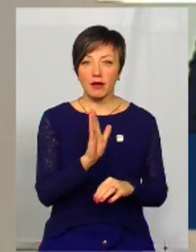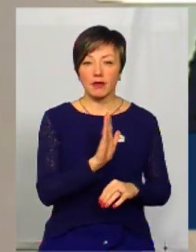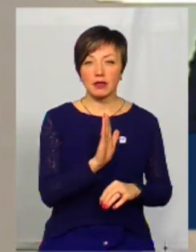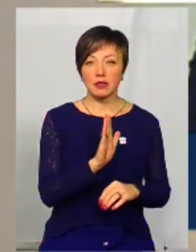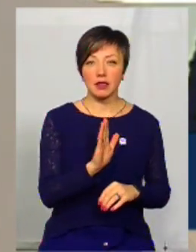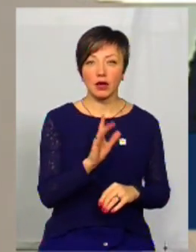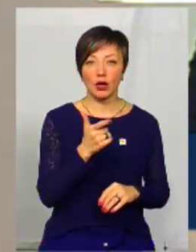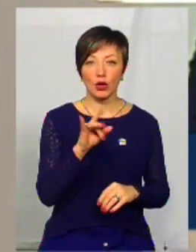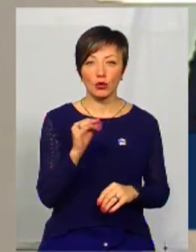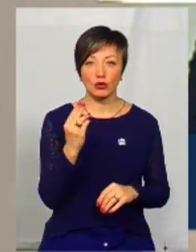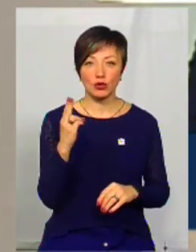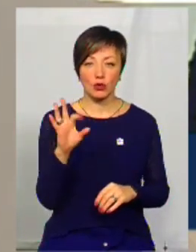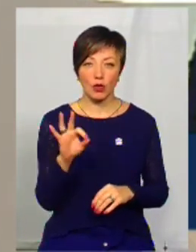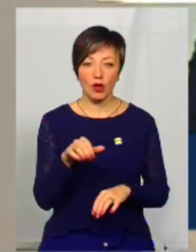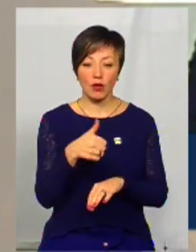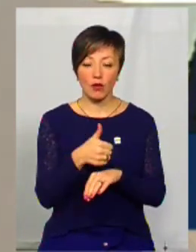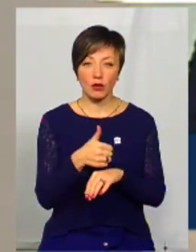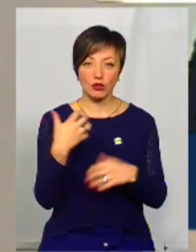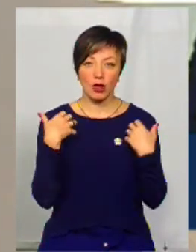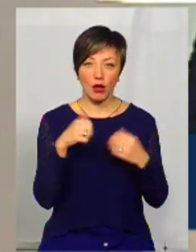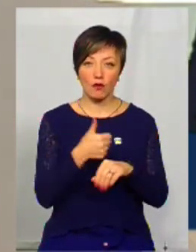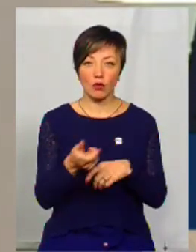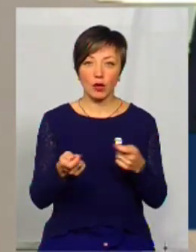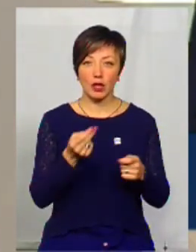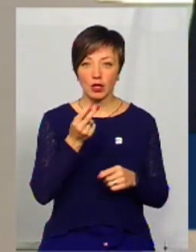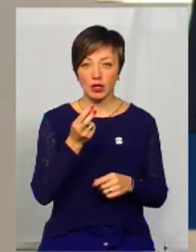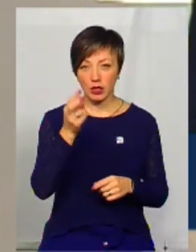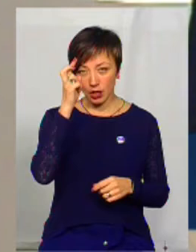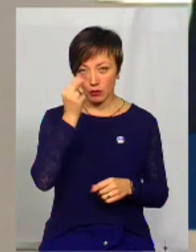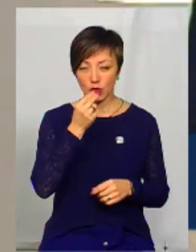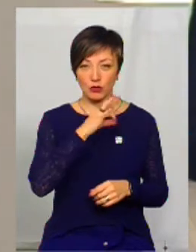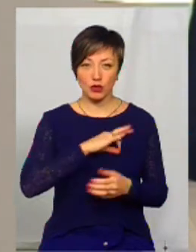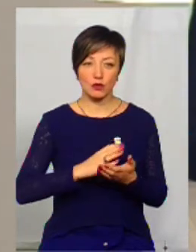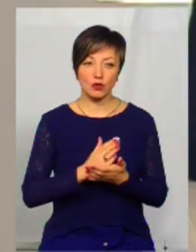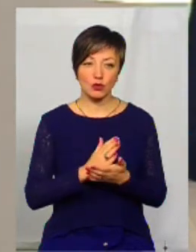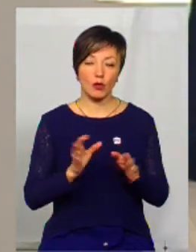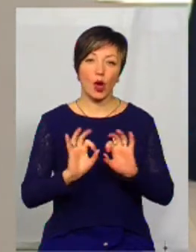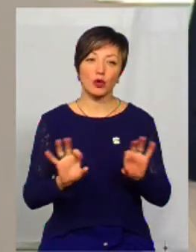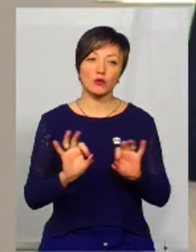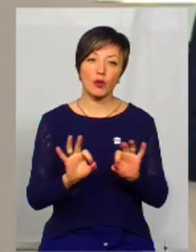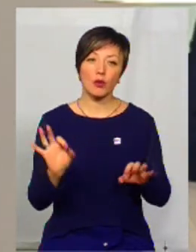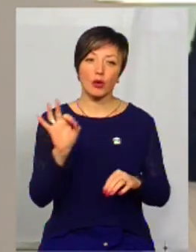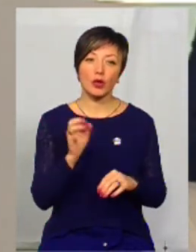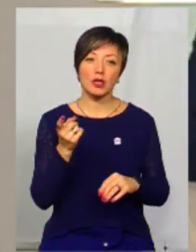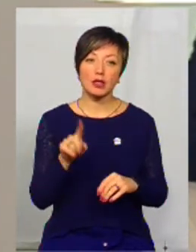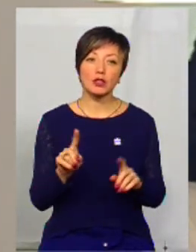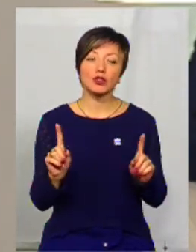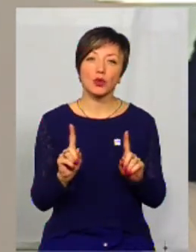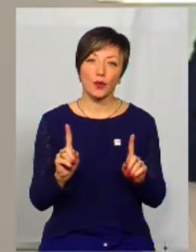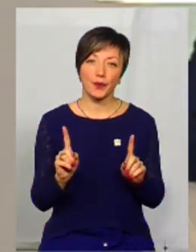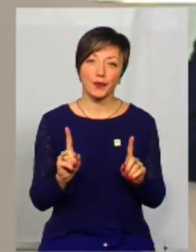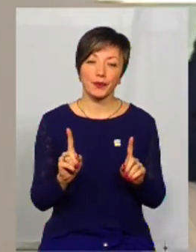Василя Грушка, начальника головного управління Держпродспоживслужби Хмельницької області. Він нам розповів про те,